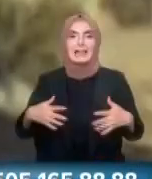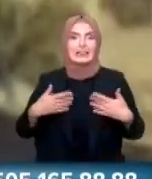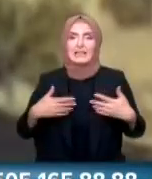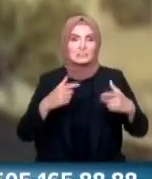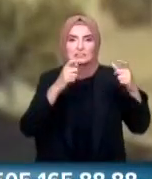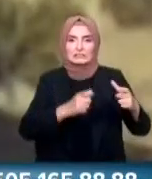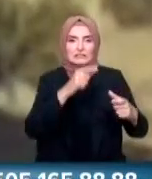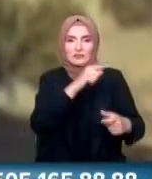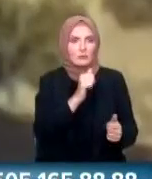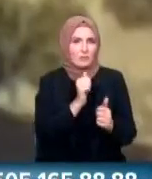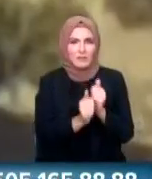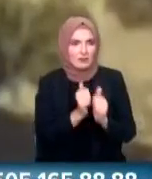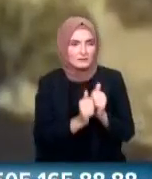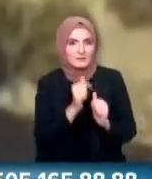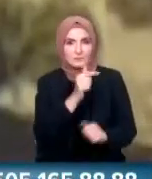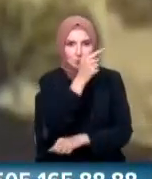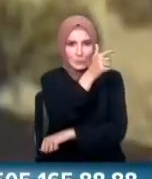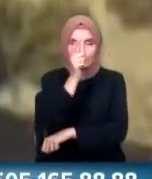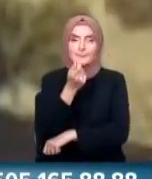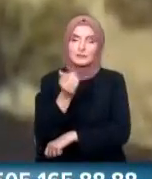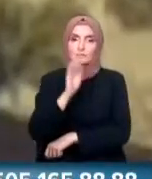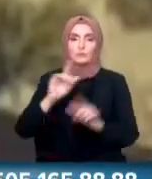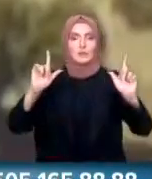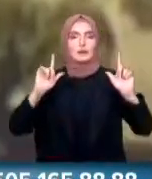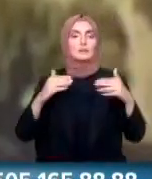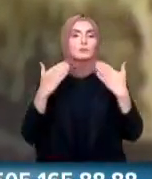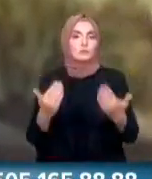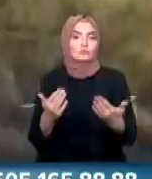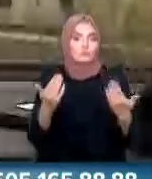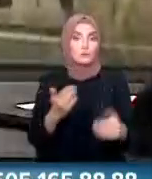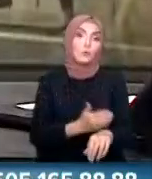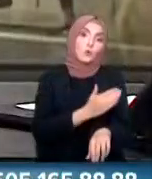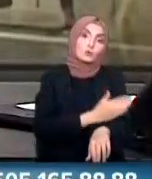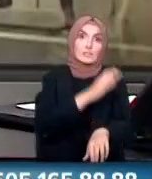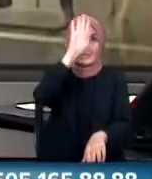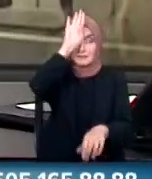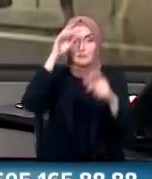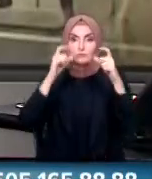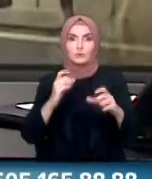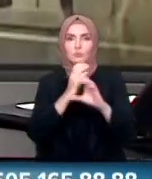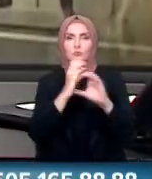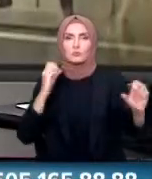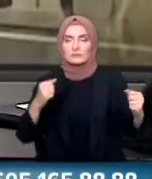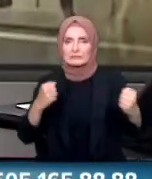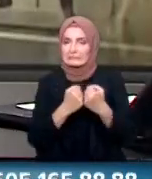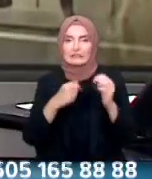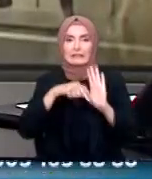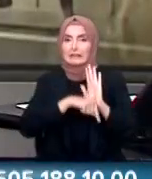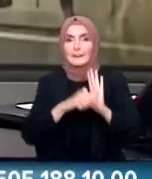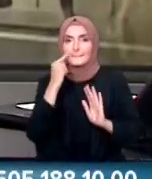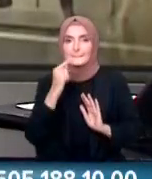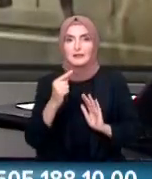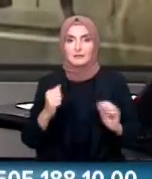Eğlence kulübündeki o arbedenin görüntüleri birazdan ekranlarınızda olacak. Önce İstanbul'daki otobüs faciasının detaylarına bakalım.